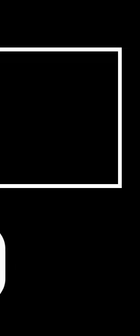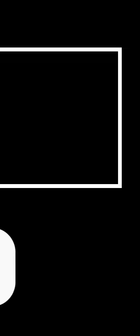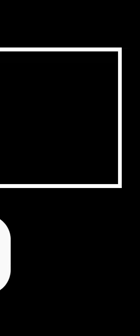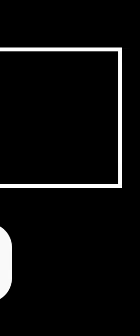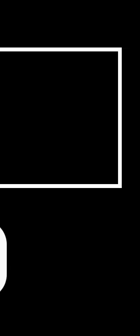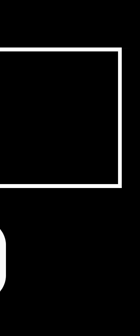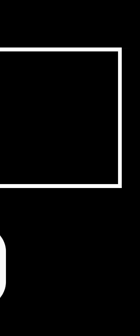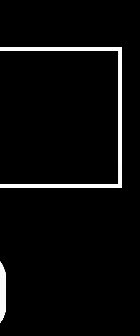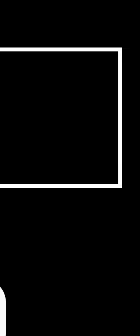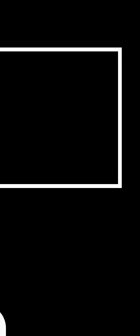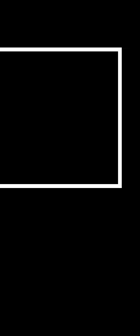감사합니다